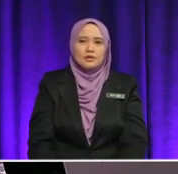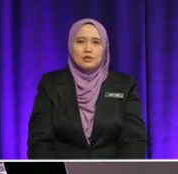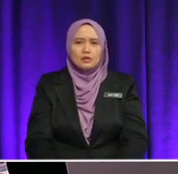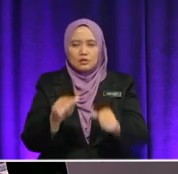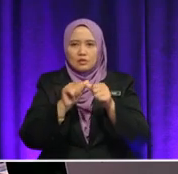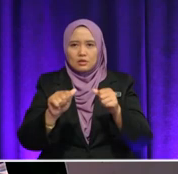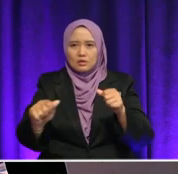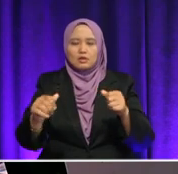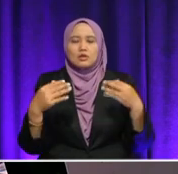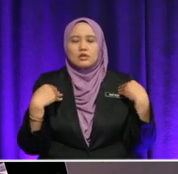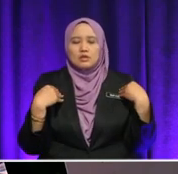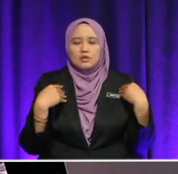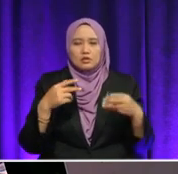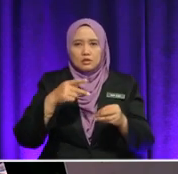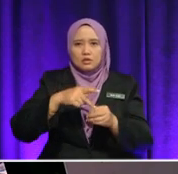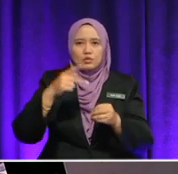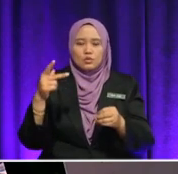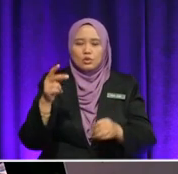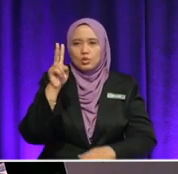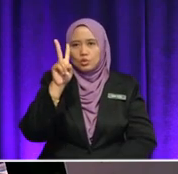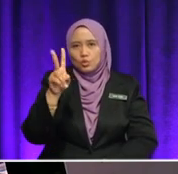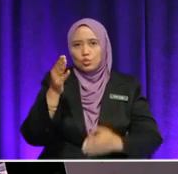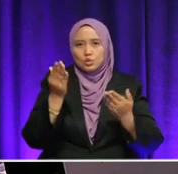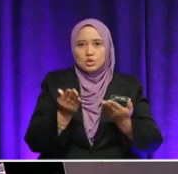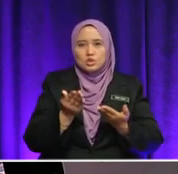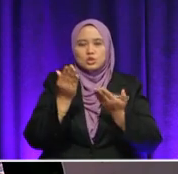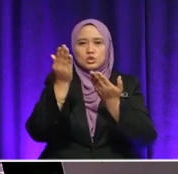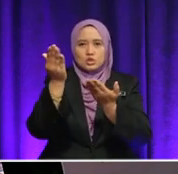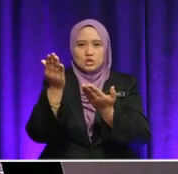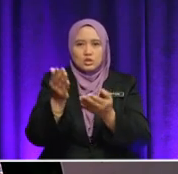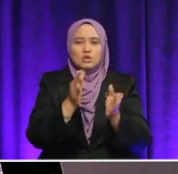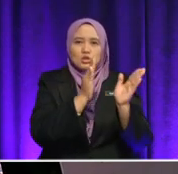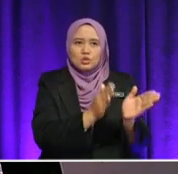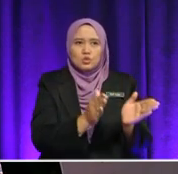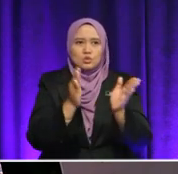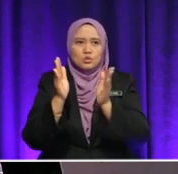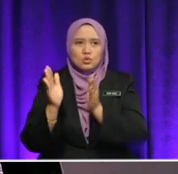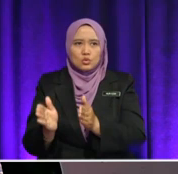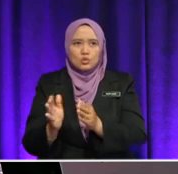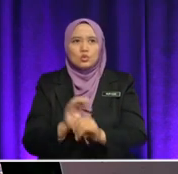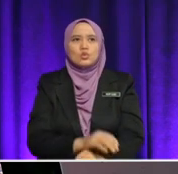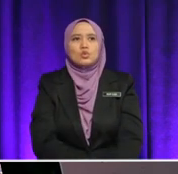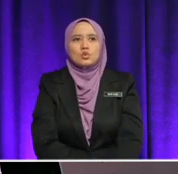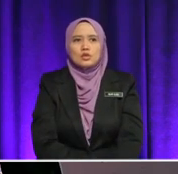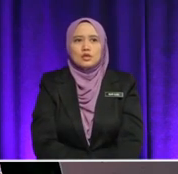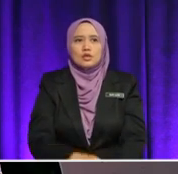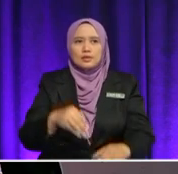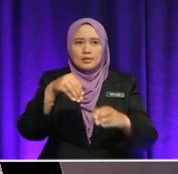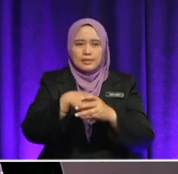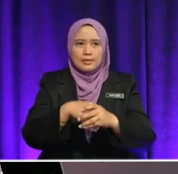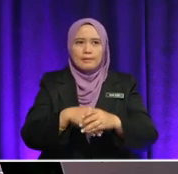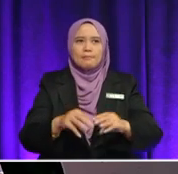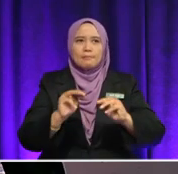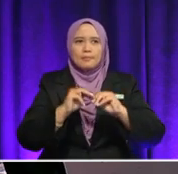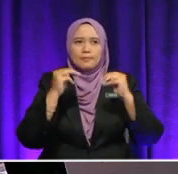cadangan susunan majelis dalam majelis persatuan yang